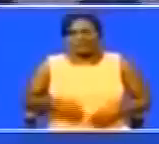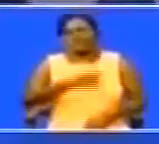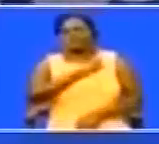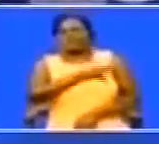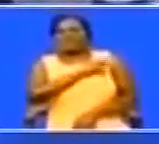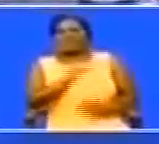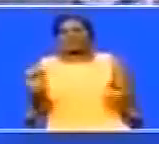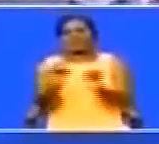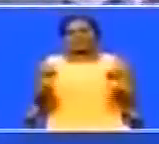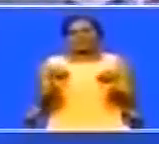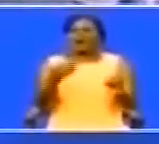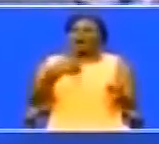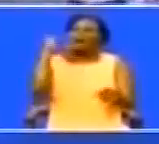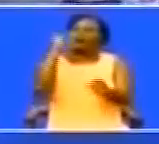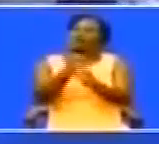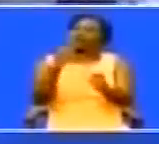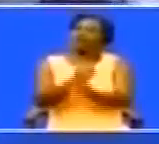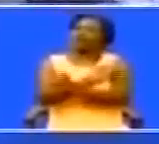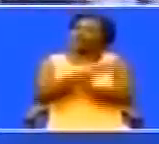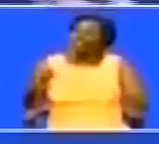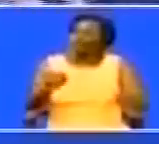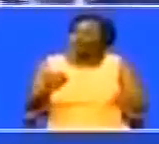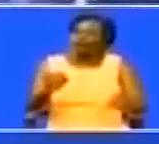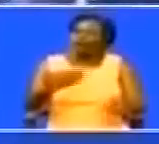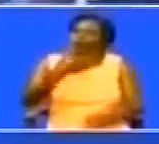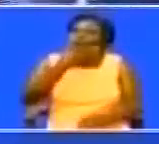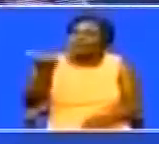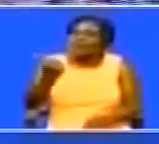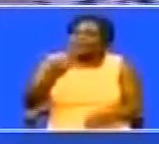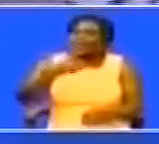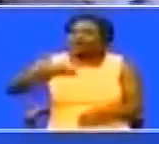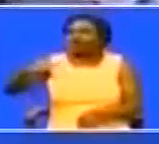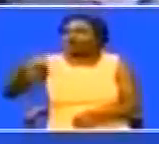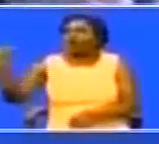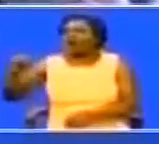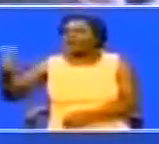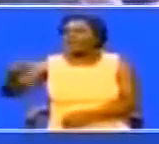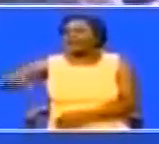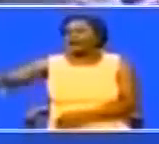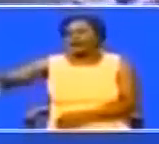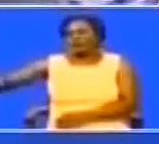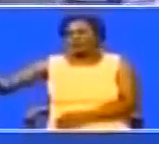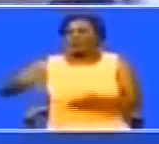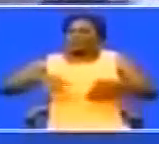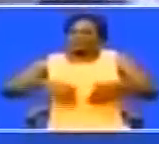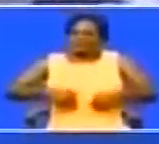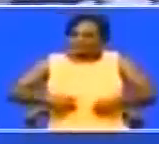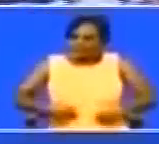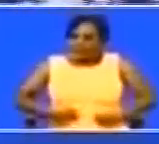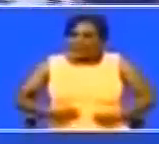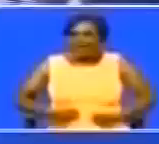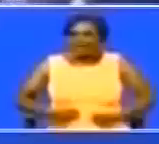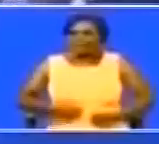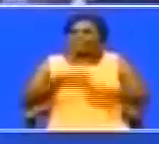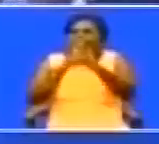Atuwaogopi. Kama hamuna kazi ya kufanya tafadhali, get another county. We are tired of the negative approach that you're